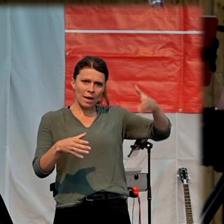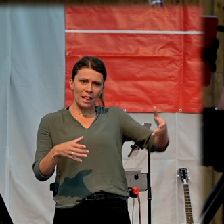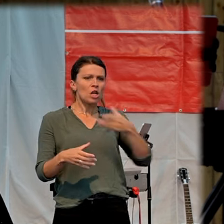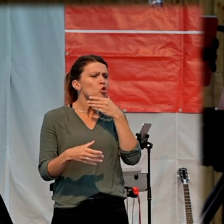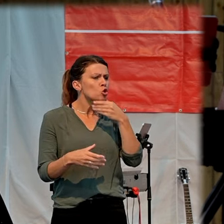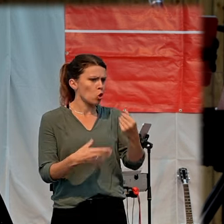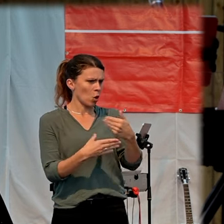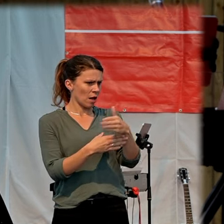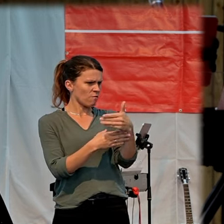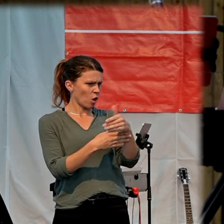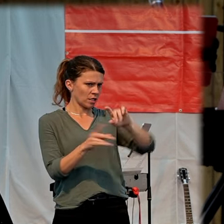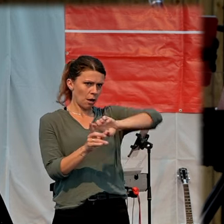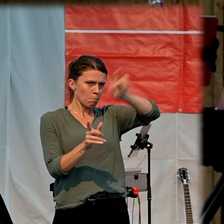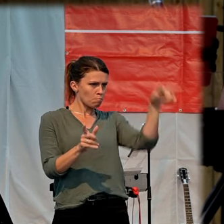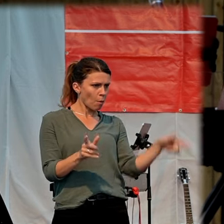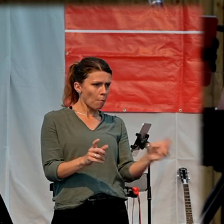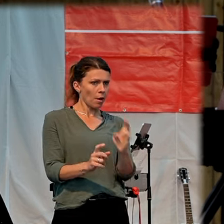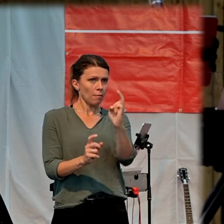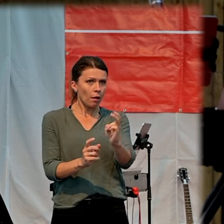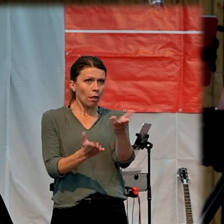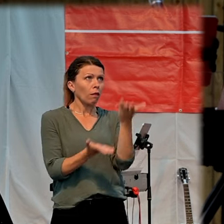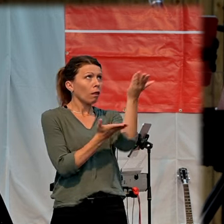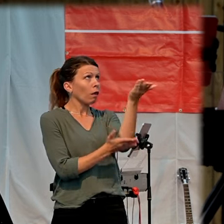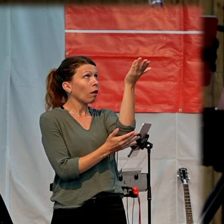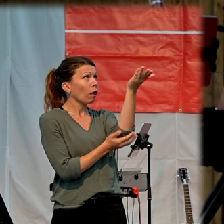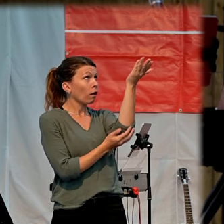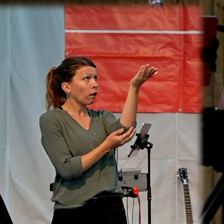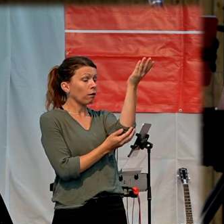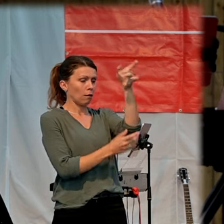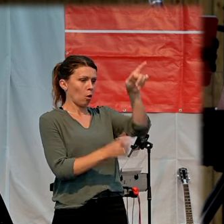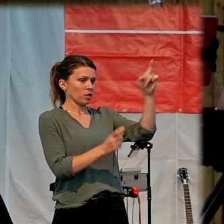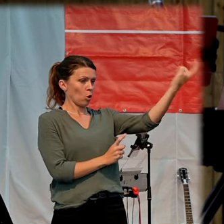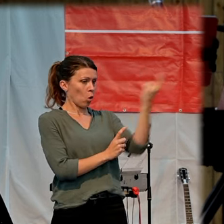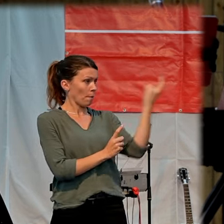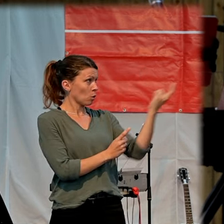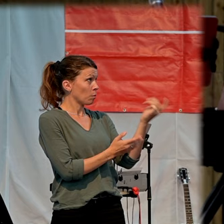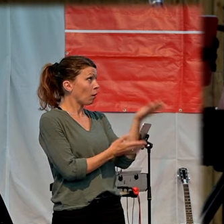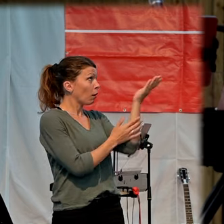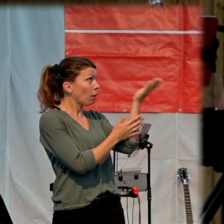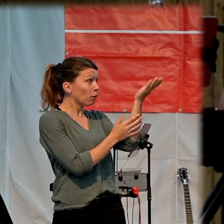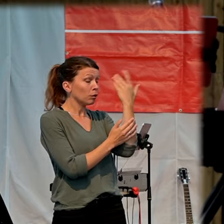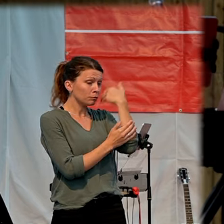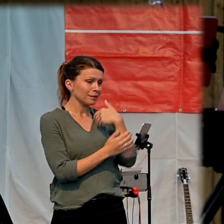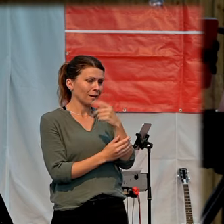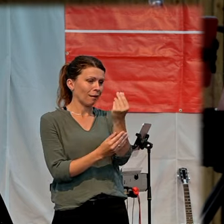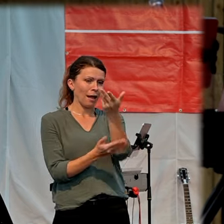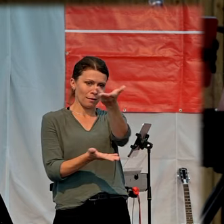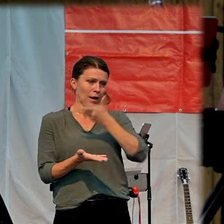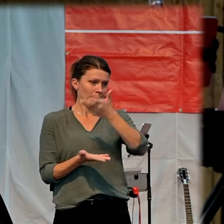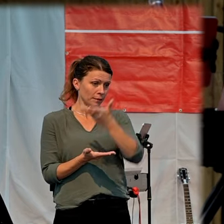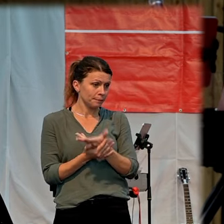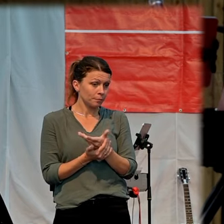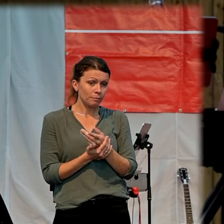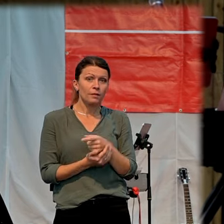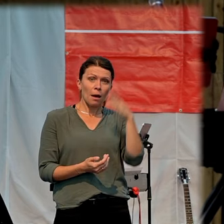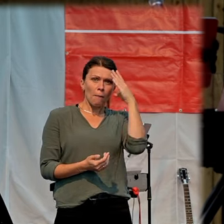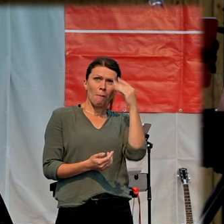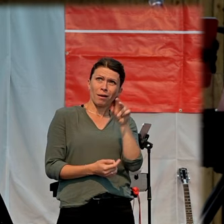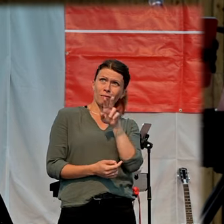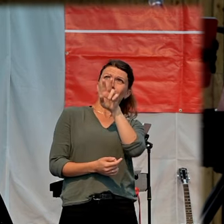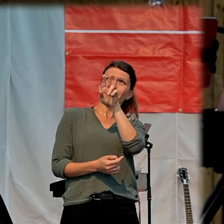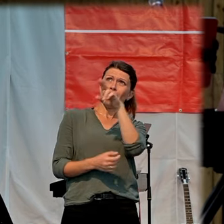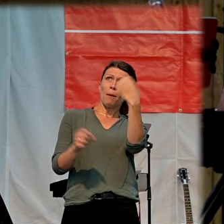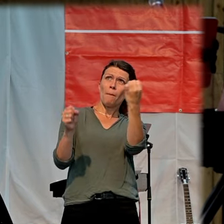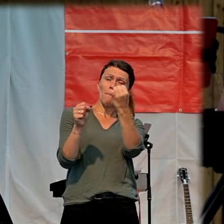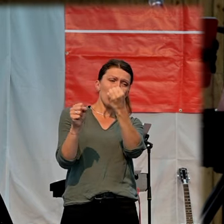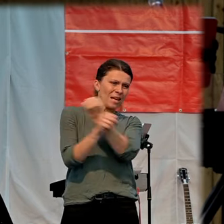nennt, damit er Almosen erbat von denen, die in den Tempel gingen. Als dieser Petrus und Johannes sah, wie sie in den